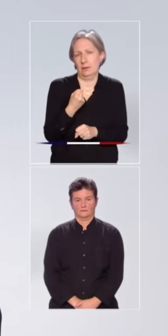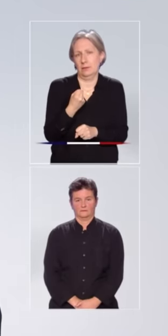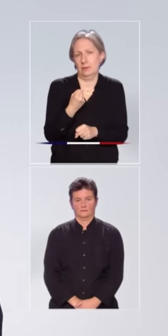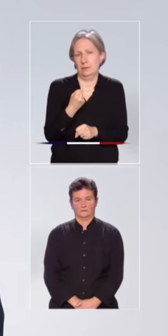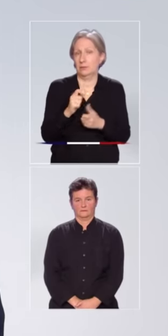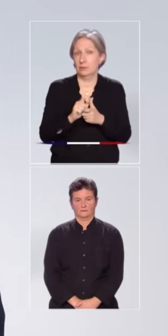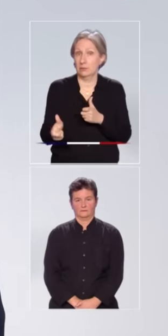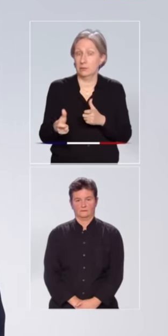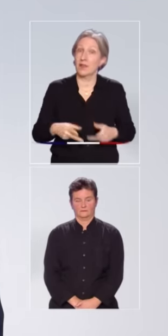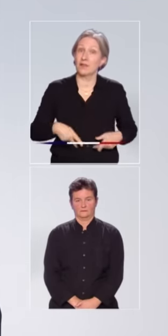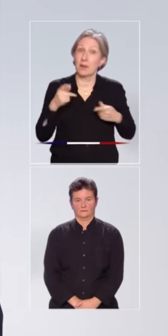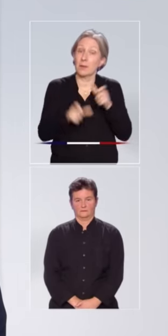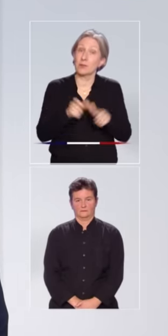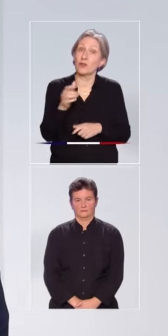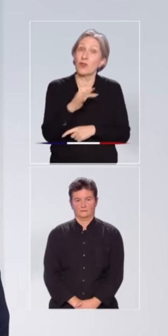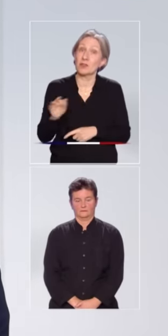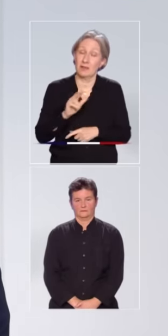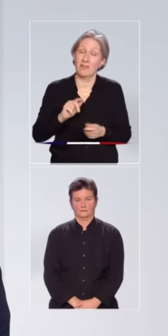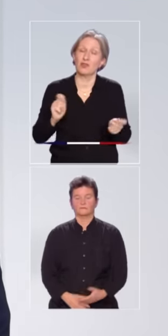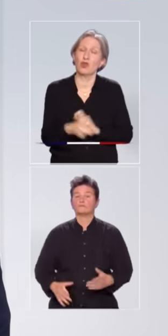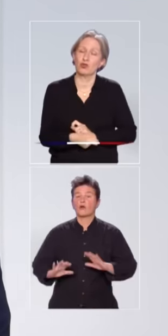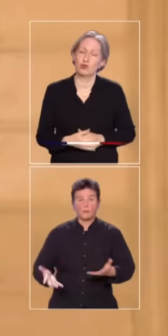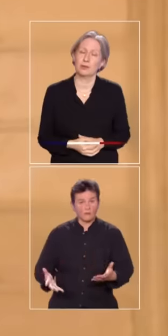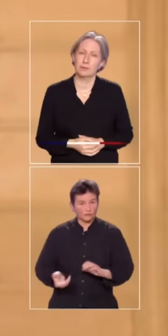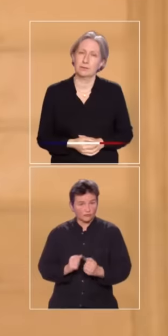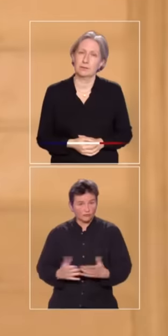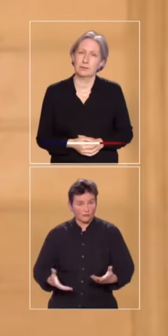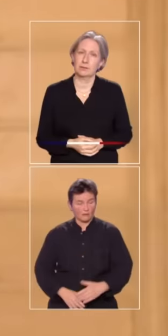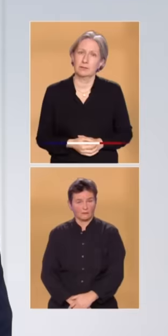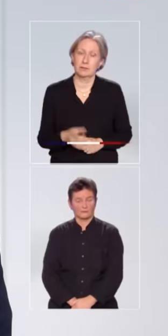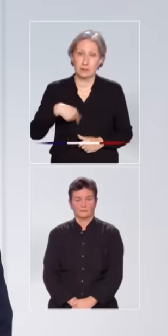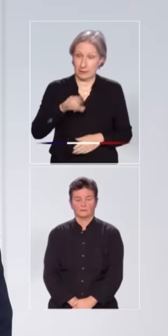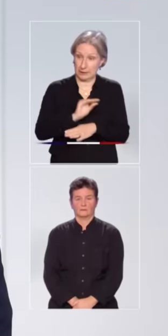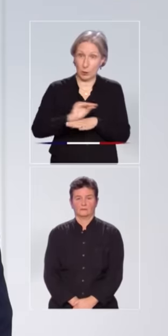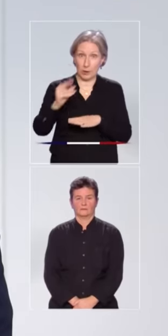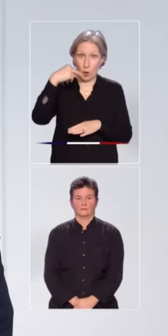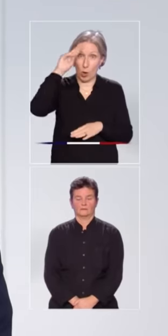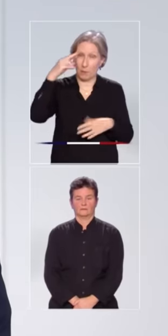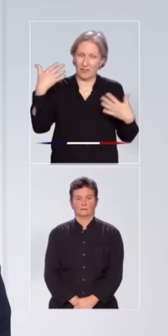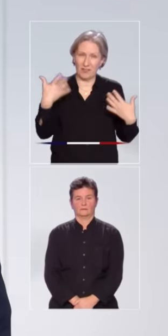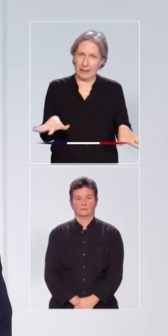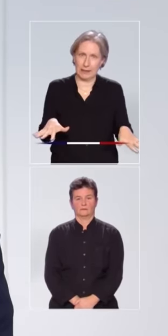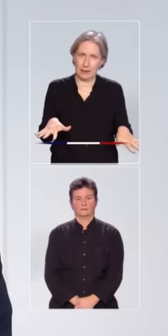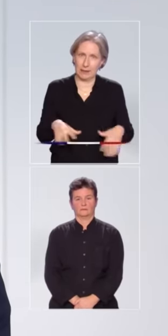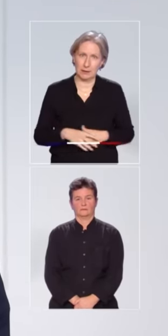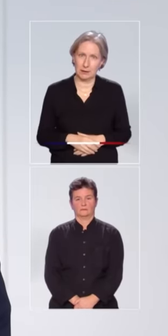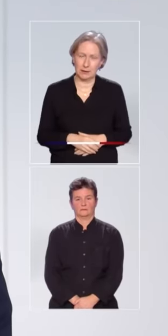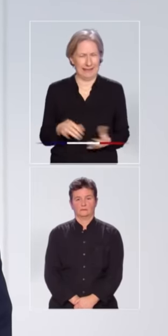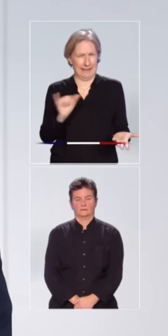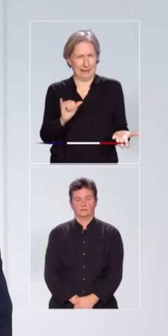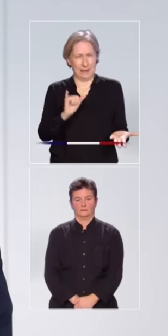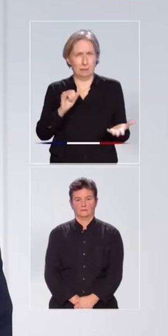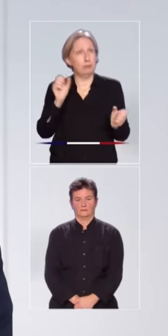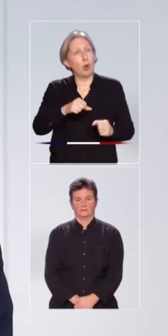la vie des Français changerait. De quelle manière ? Nous n'aurons plus de sécurité en Europe. Qui peut penser une seule